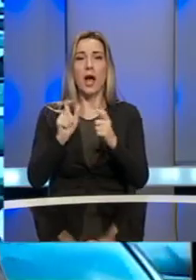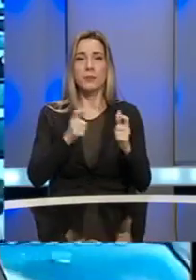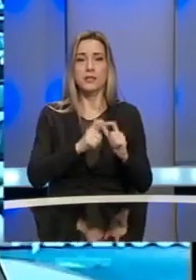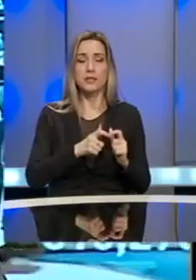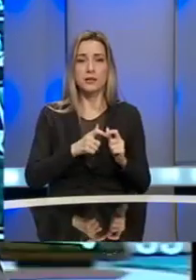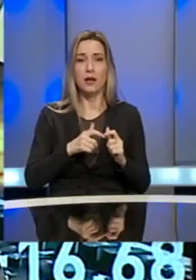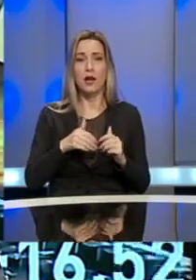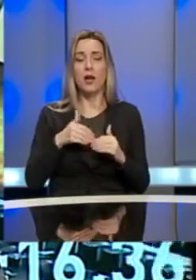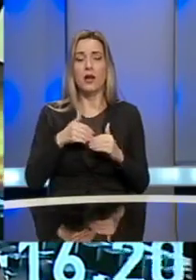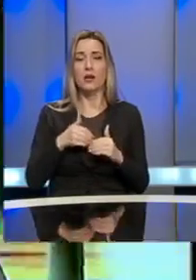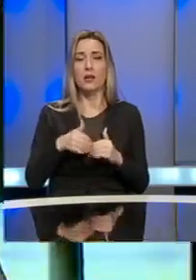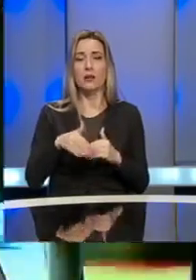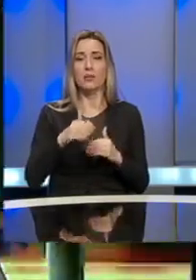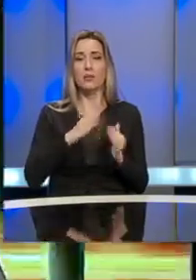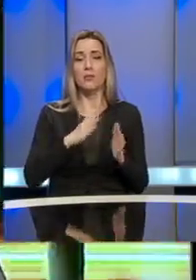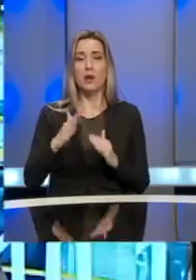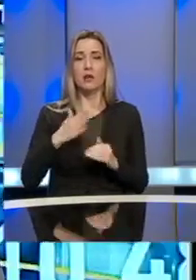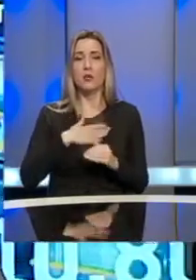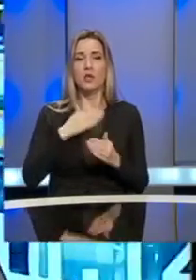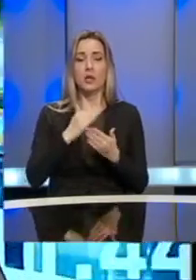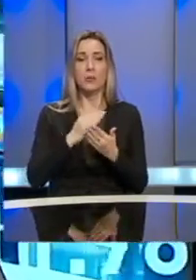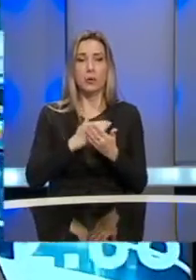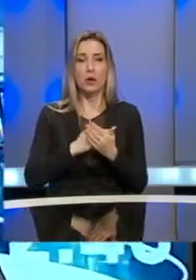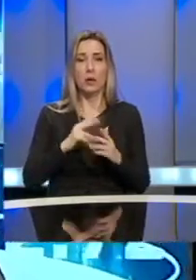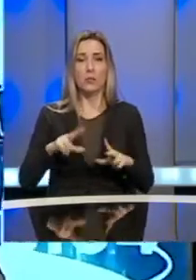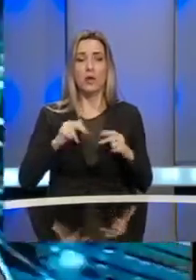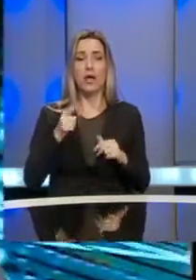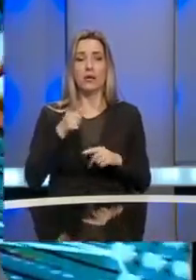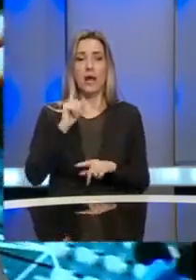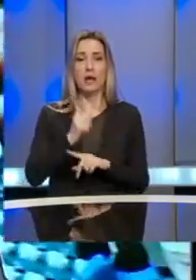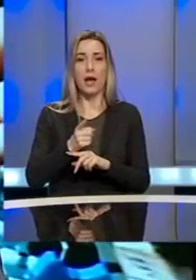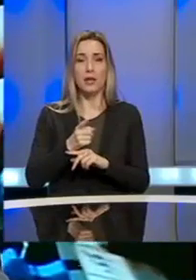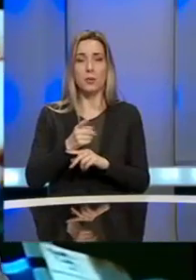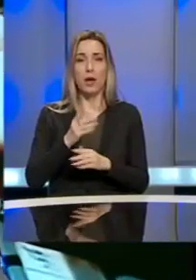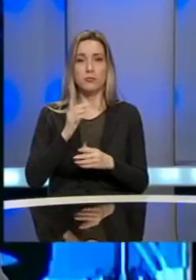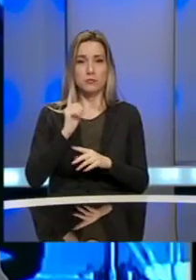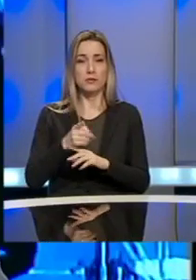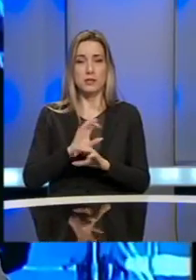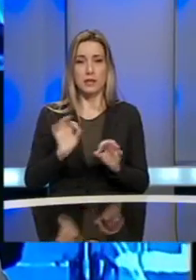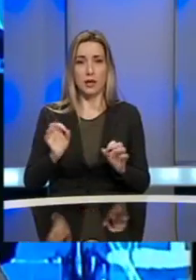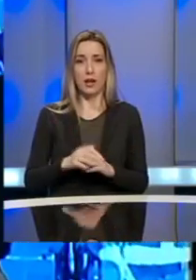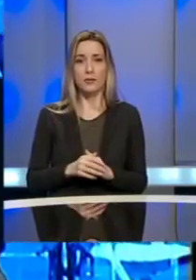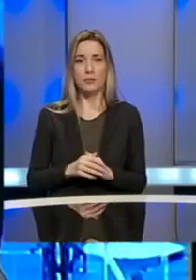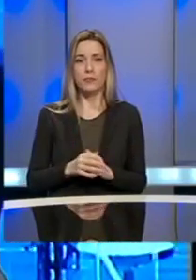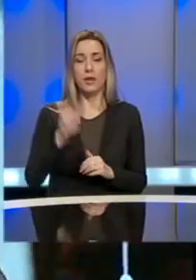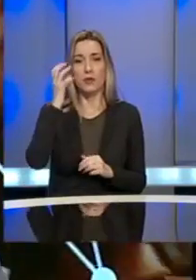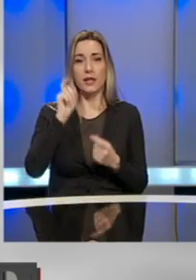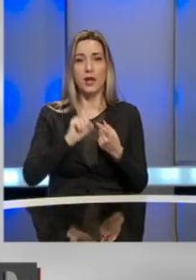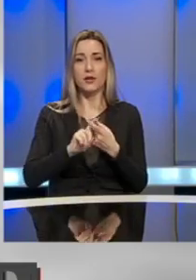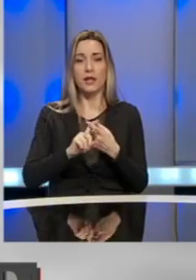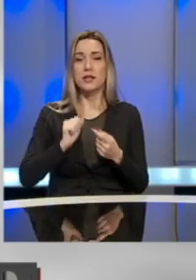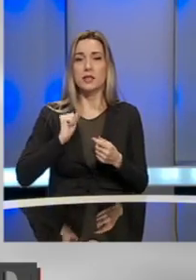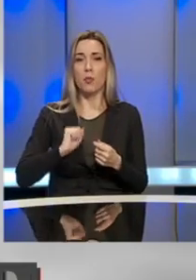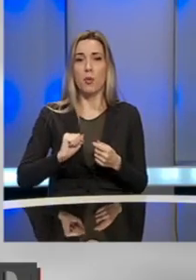naredni je po redu u našem programu jutros. Je li ta naredba stigla? Pa, pazite, vlada federacije se